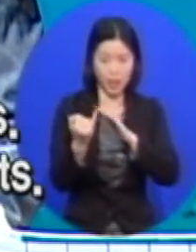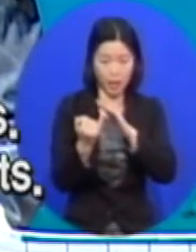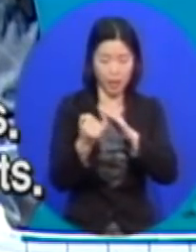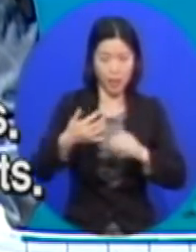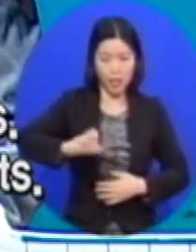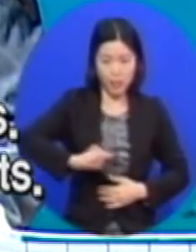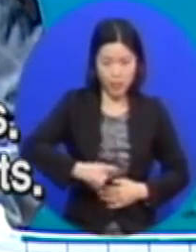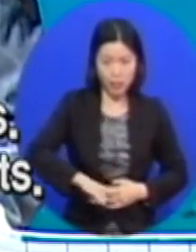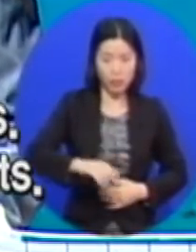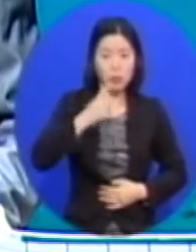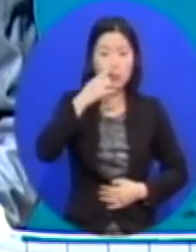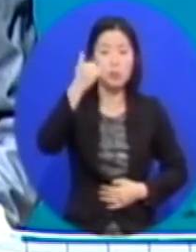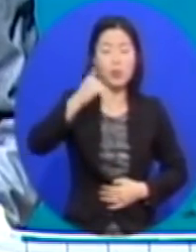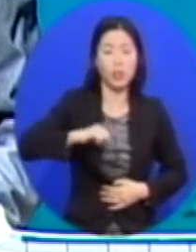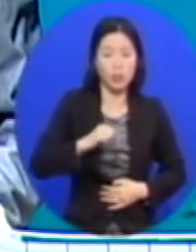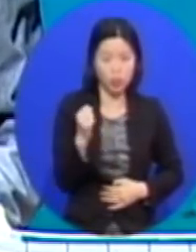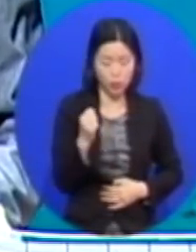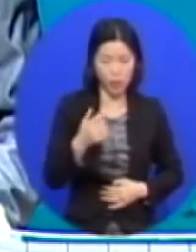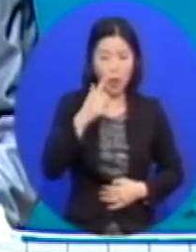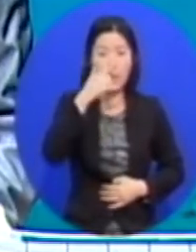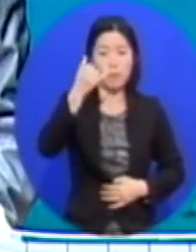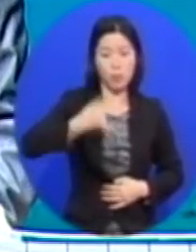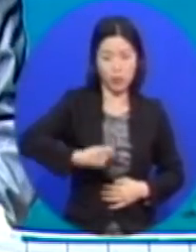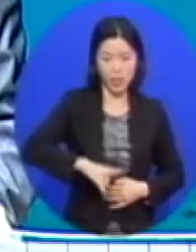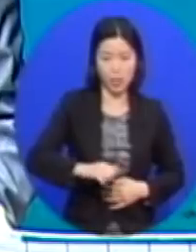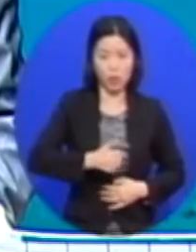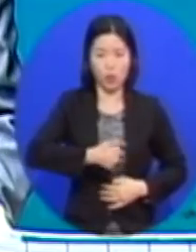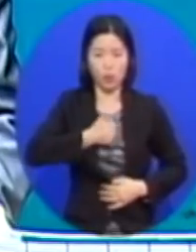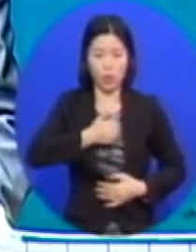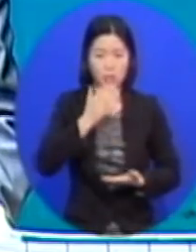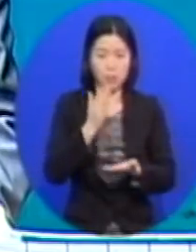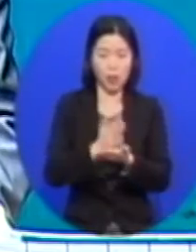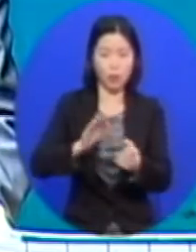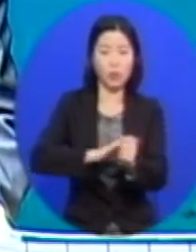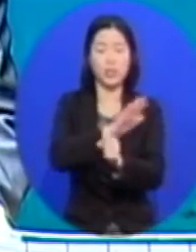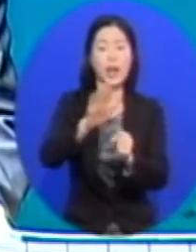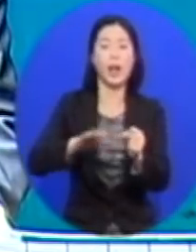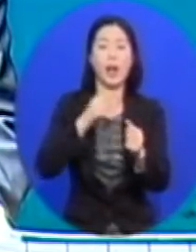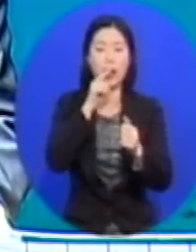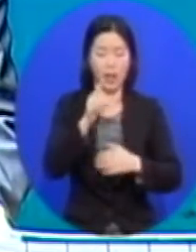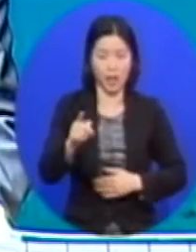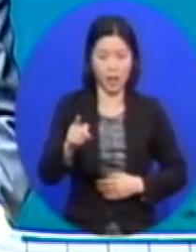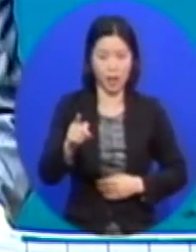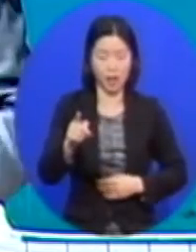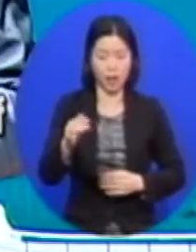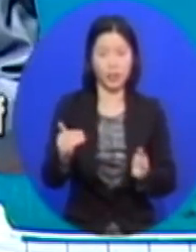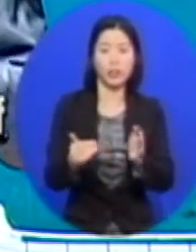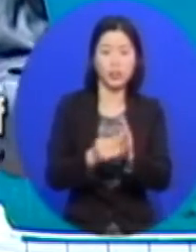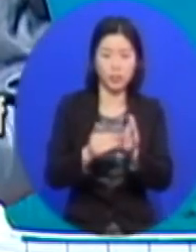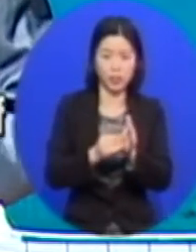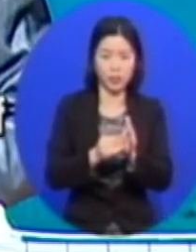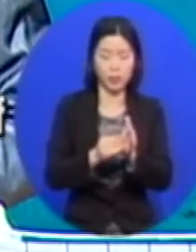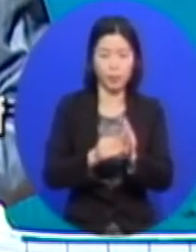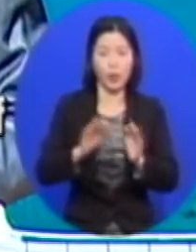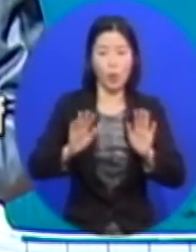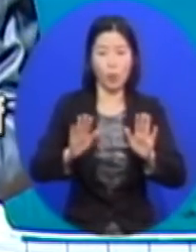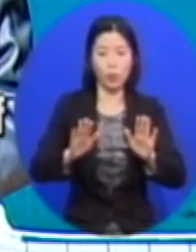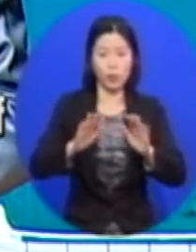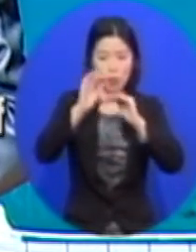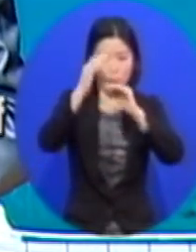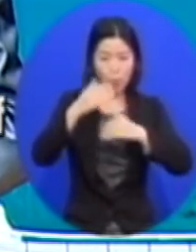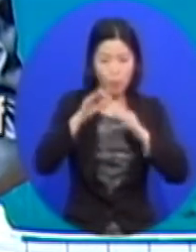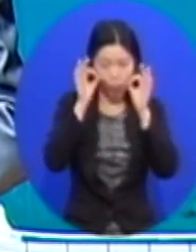자녀들은 부모에게 순종하라 부모는 자녀를 노엽게 하지 말고 사랑하라 하셨어요 그리고 이제 오늘 본문의